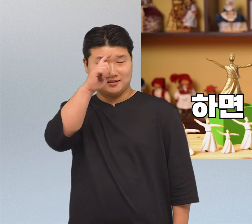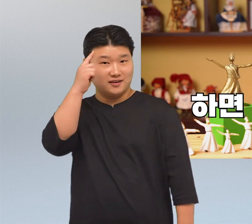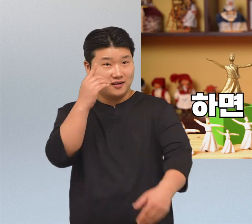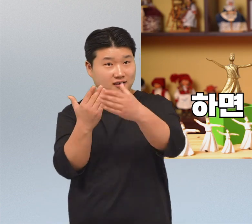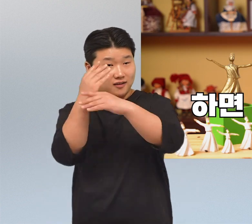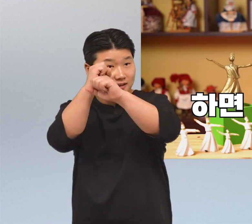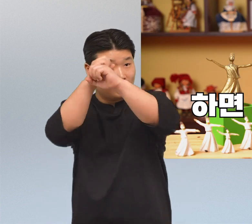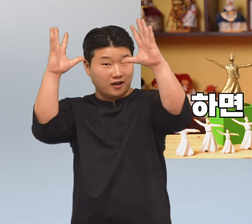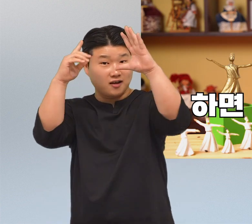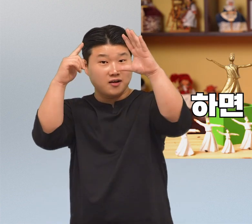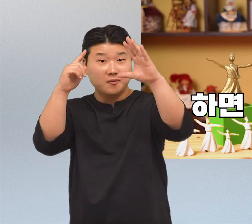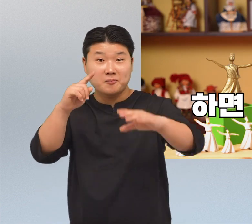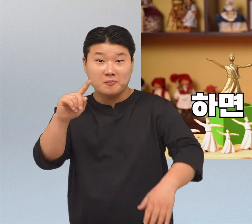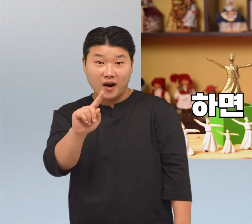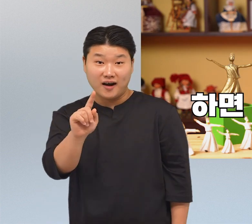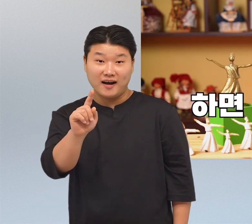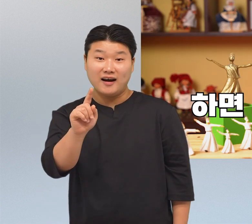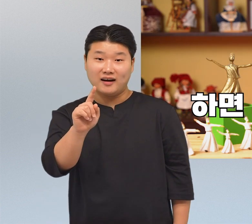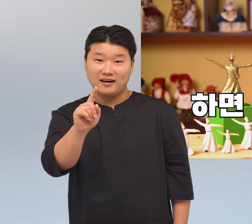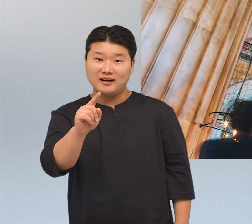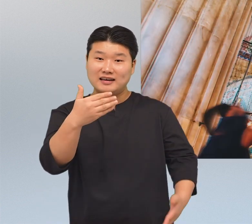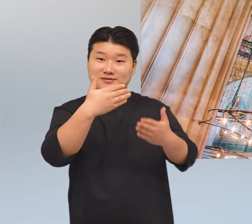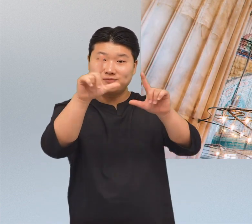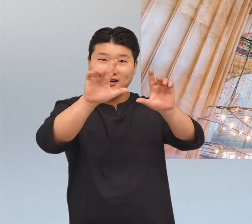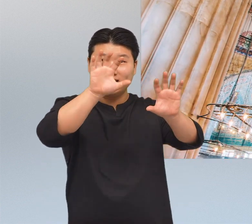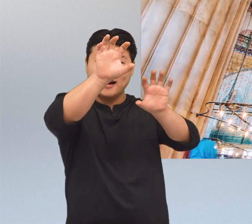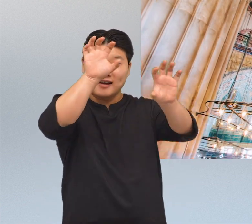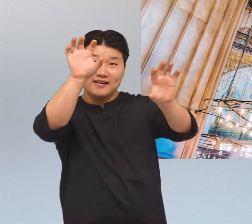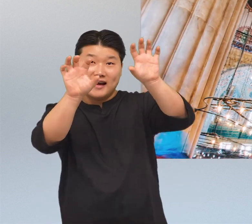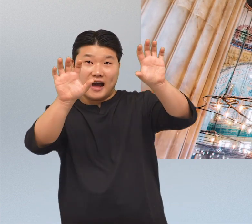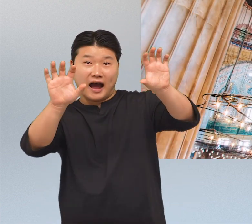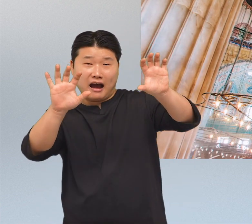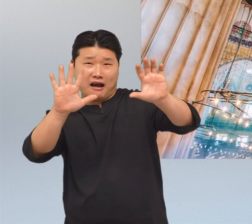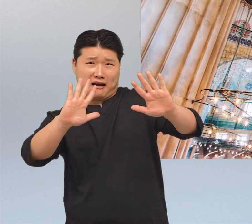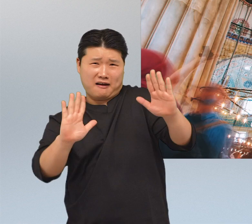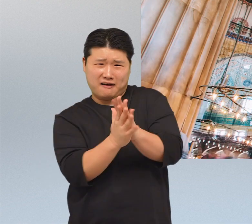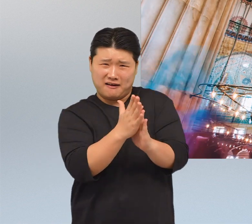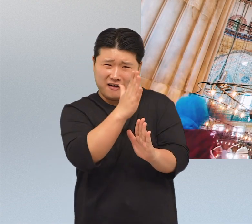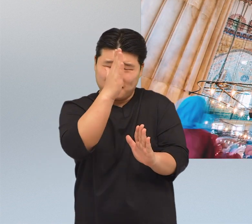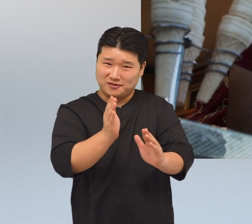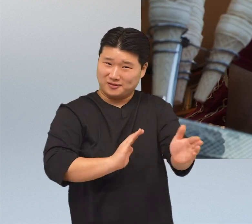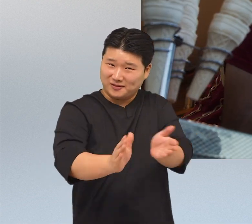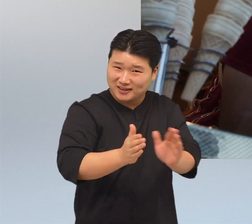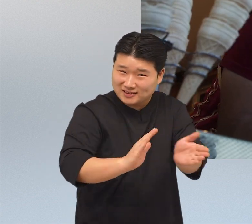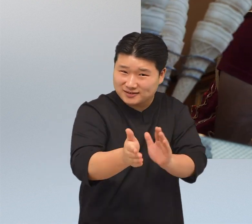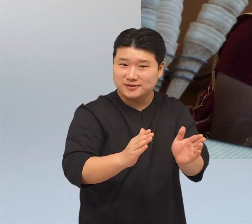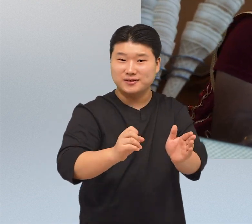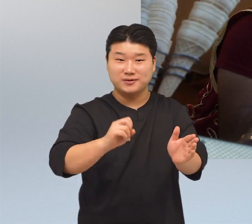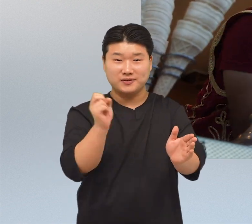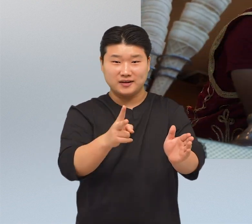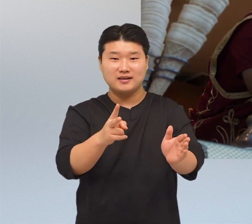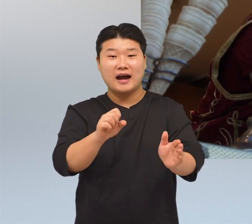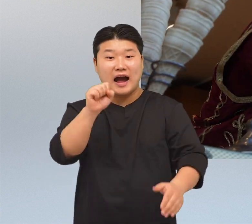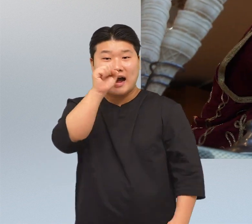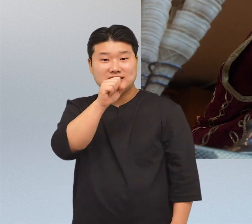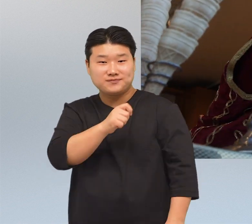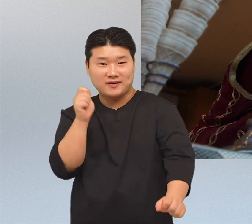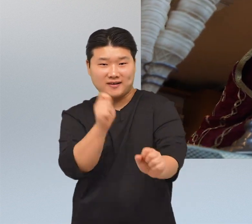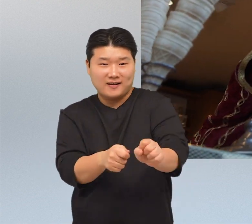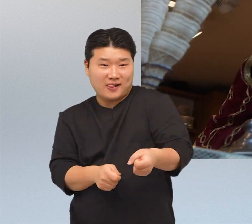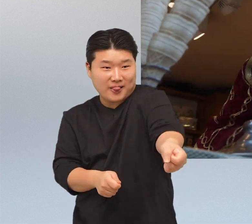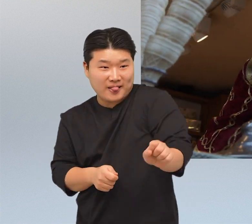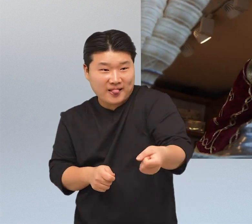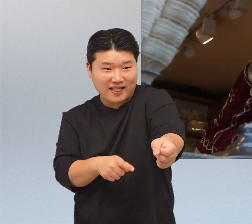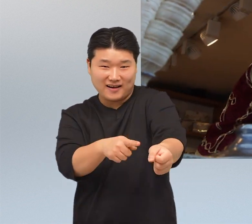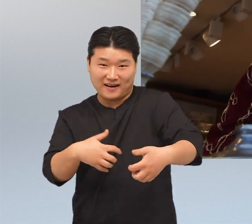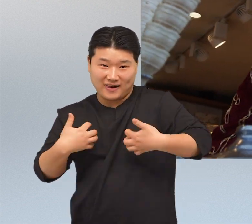튀르키예 하면 무엇을 떠올리게 되나요? 화려한 무늬의 타일과 도자기, 독특한 재미를 주는